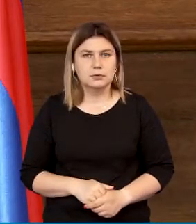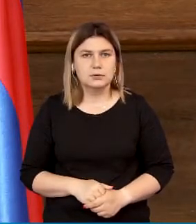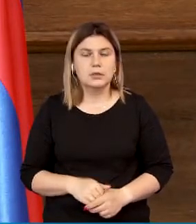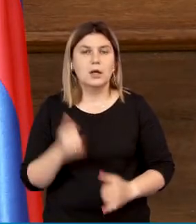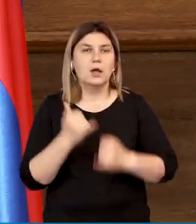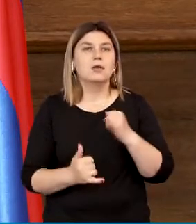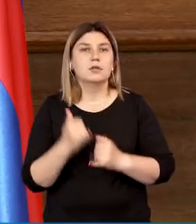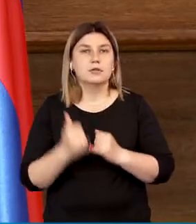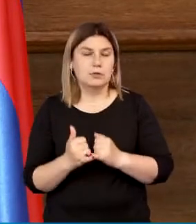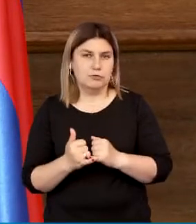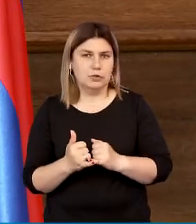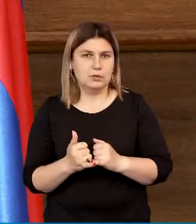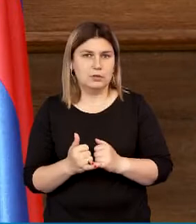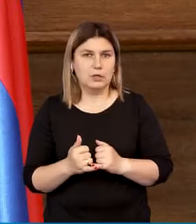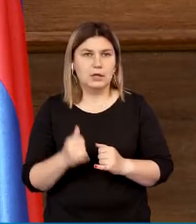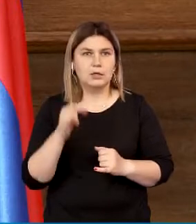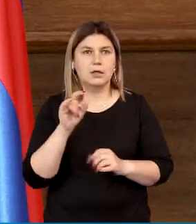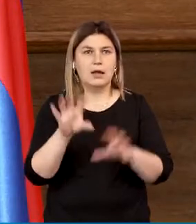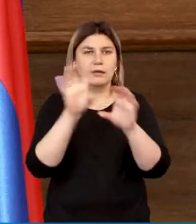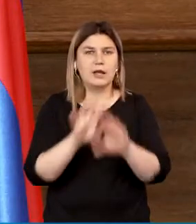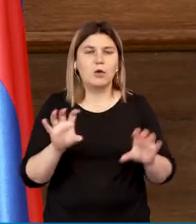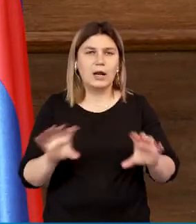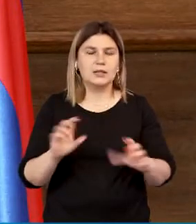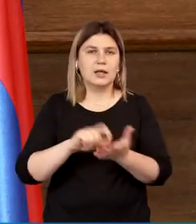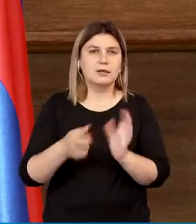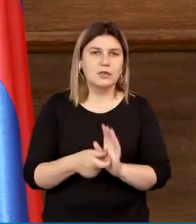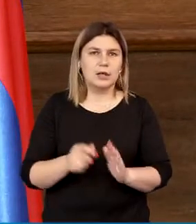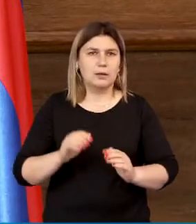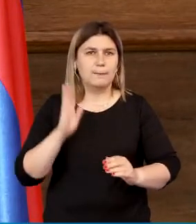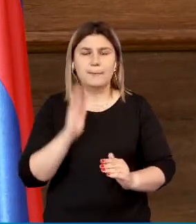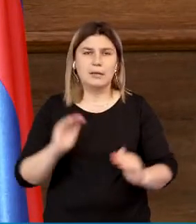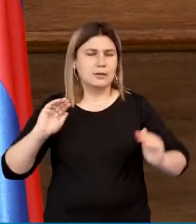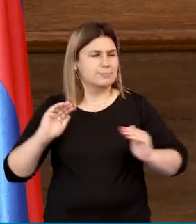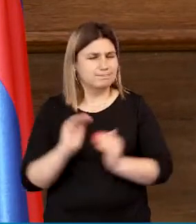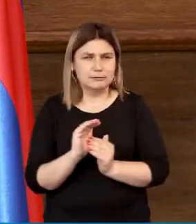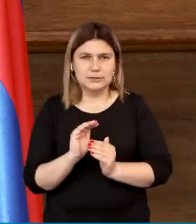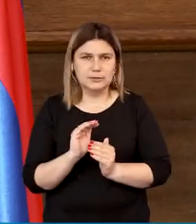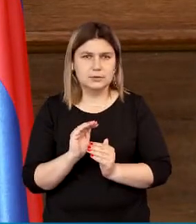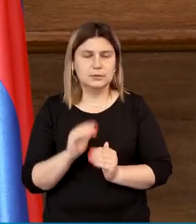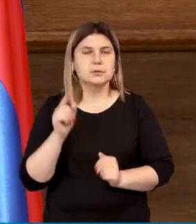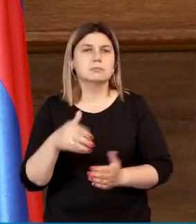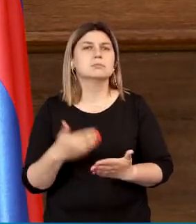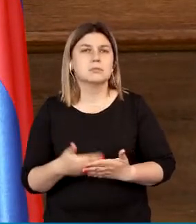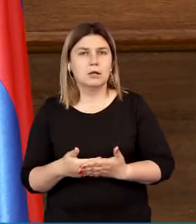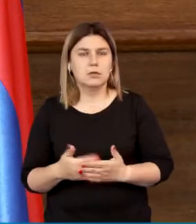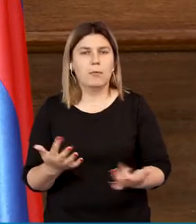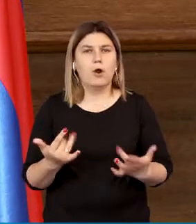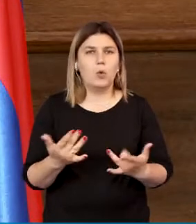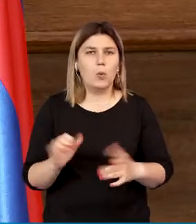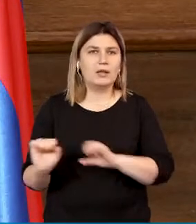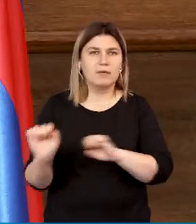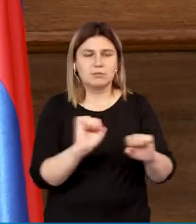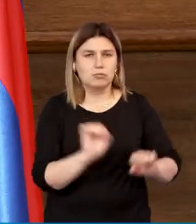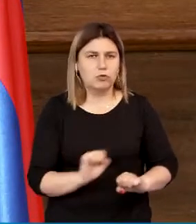Jeżeli chodzi o wystrój sal, to też będzie ograniczony do absolutnego minimum po to, aby ułatwić